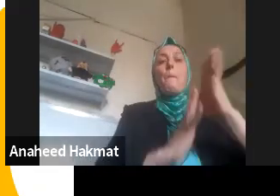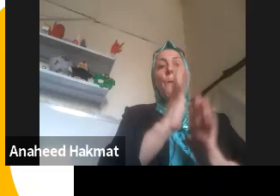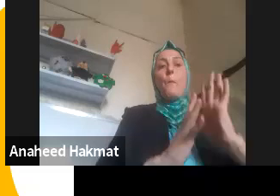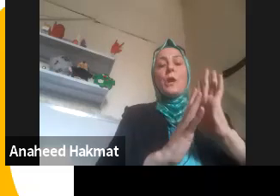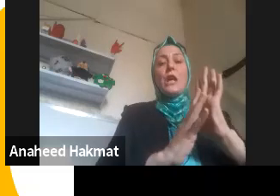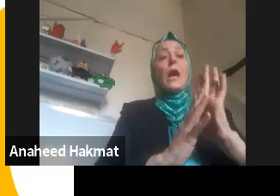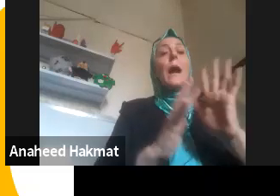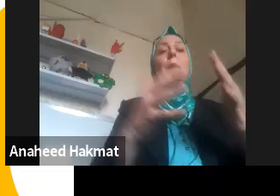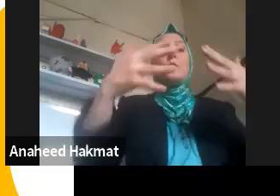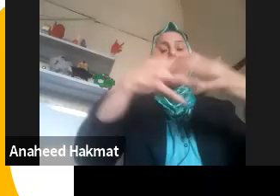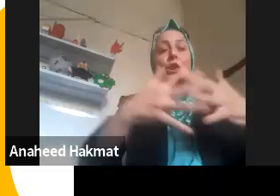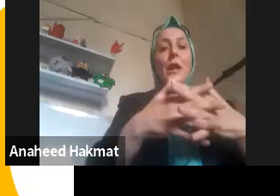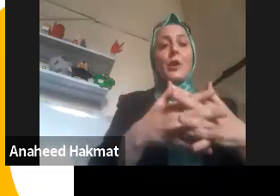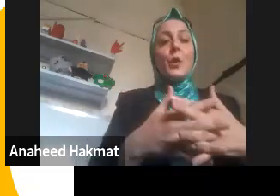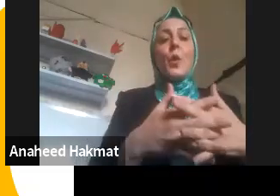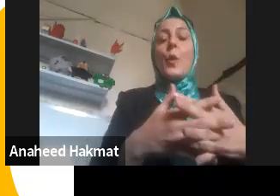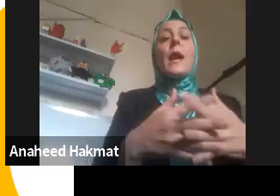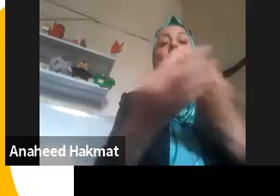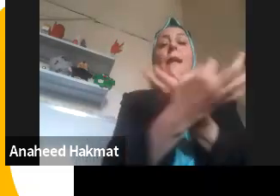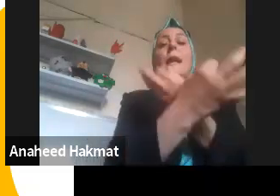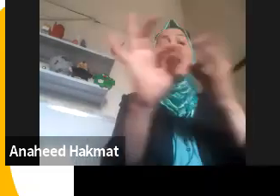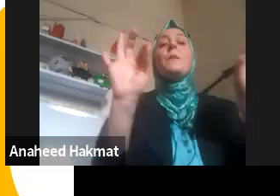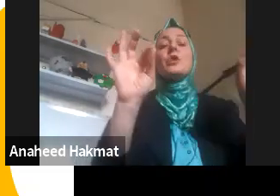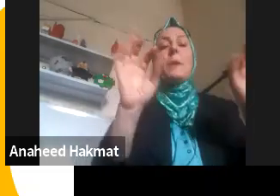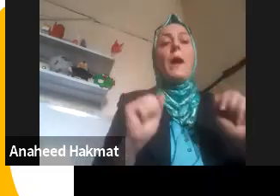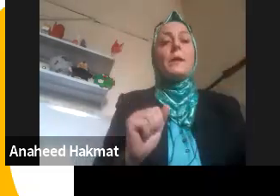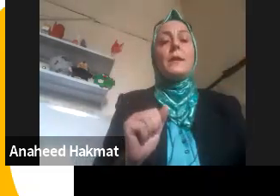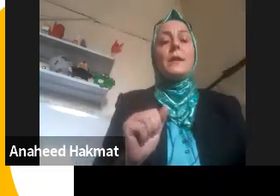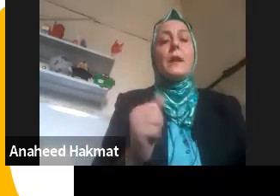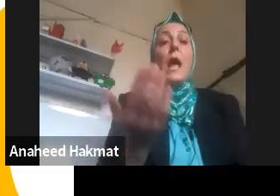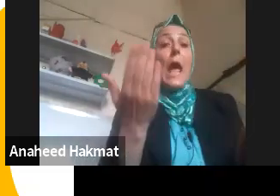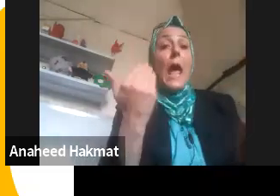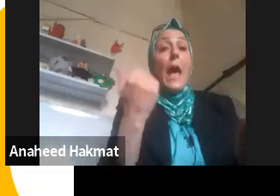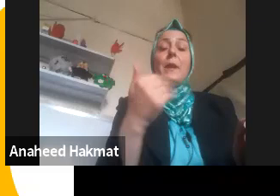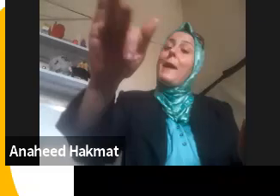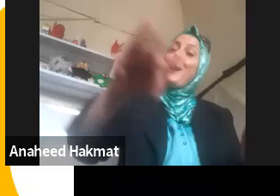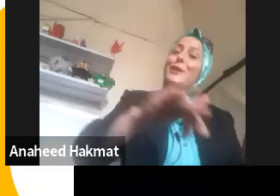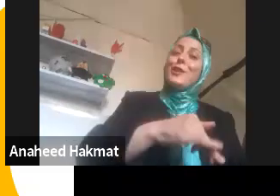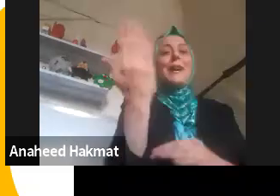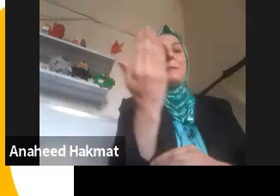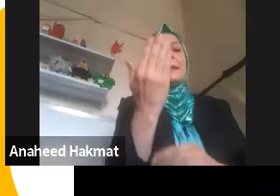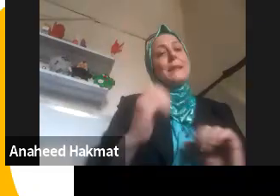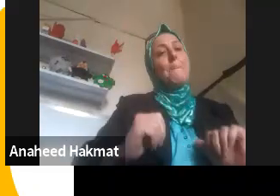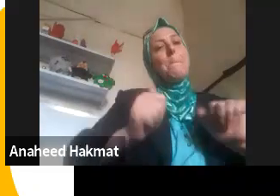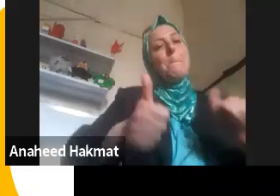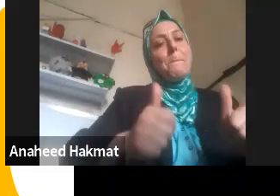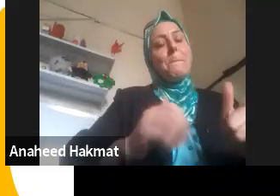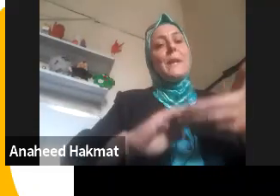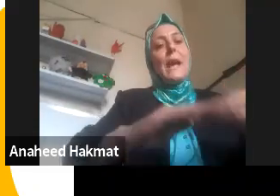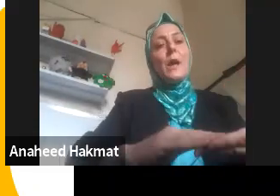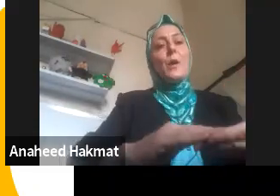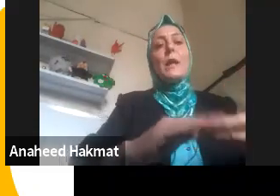إيش معنى هذا الحكي؟ إحنا كثير مهم لما قبل ما نرجع على المدرسة نحاول نعمل تشاورات